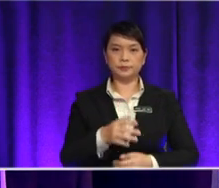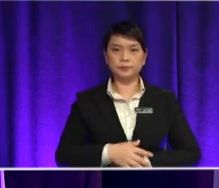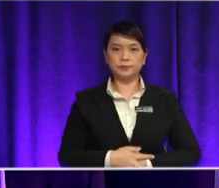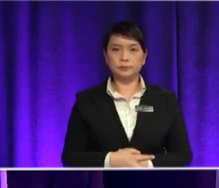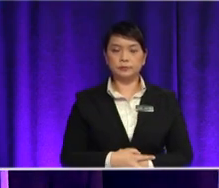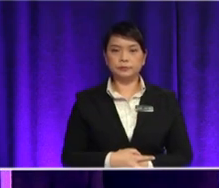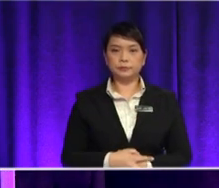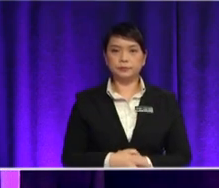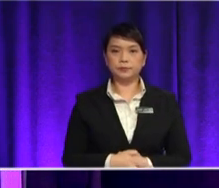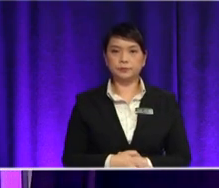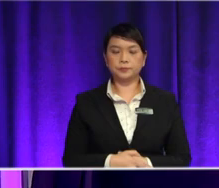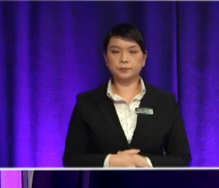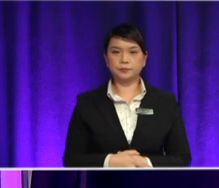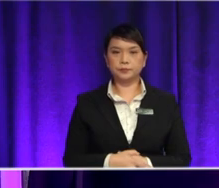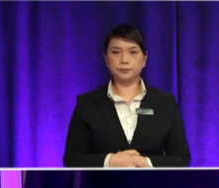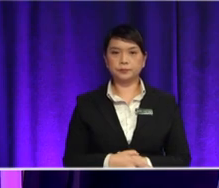cuba menjawab.